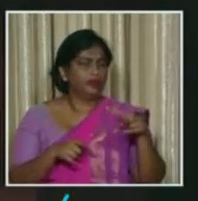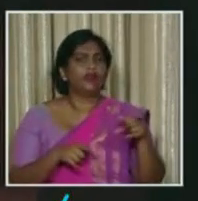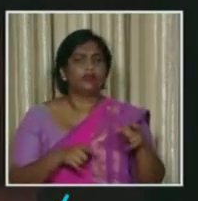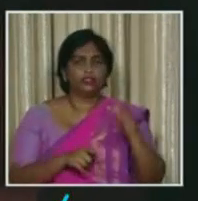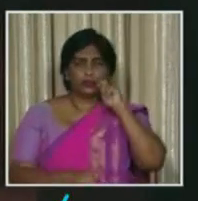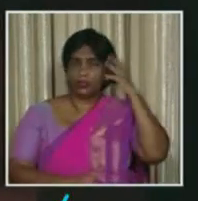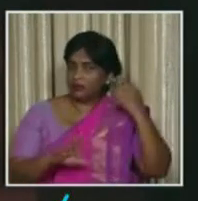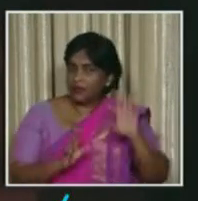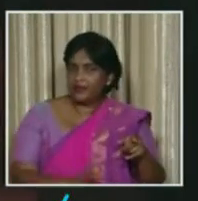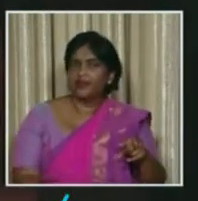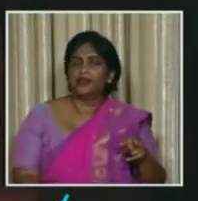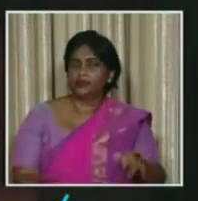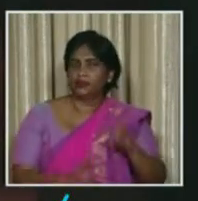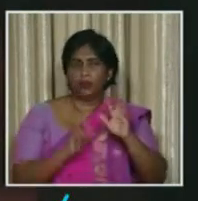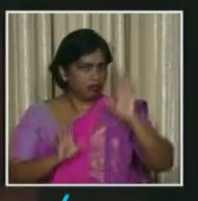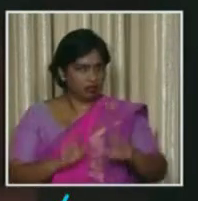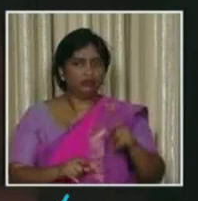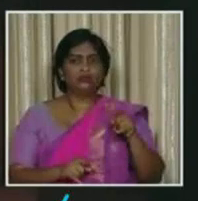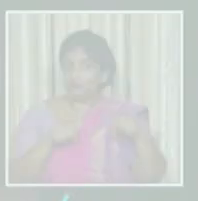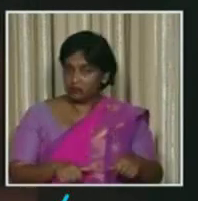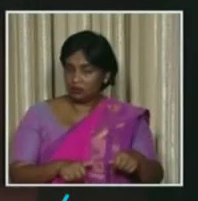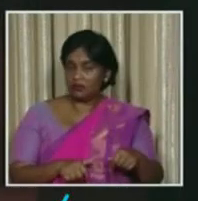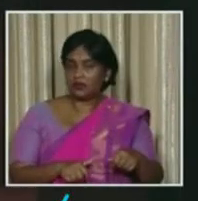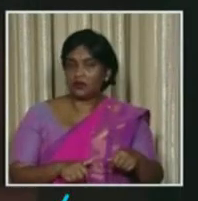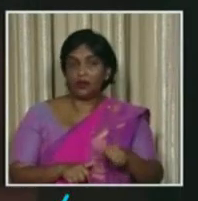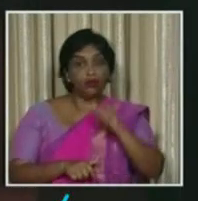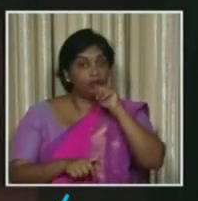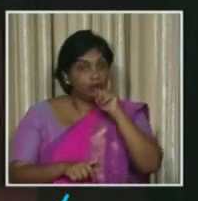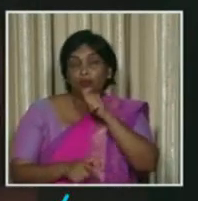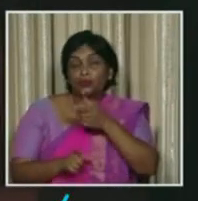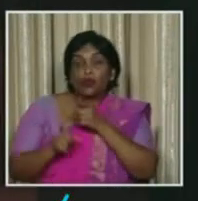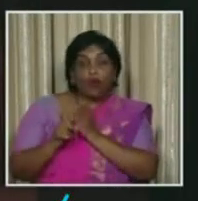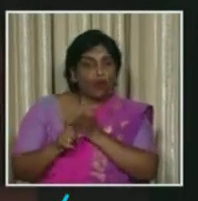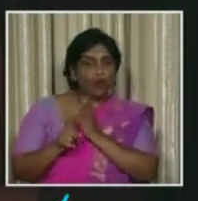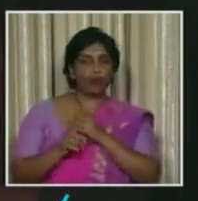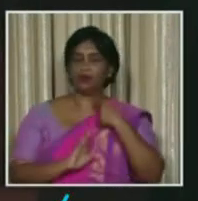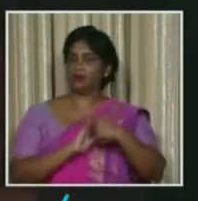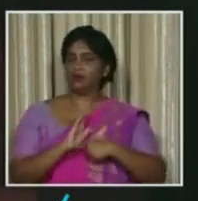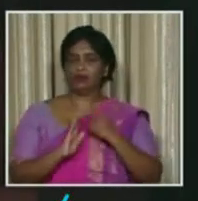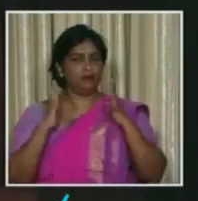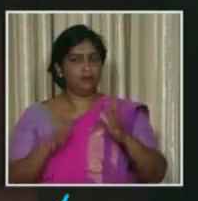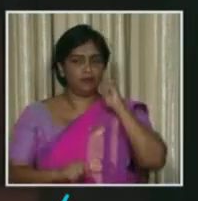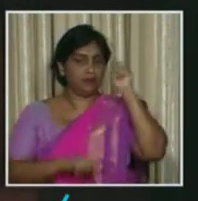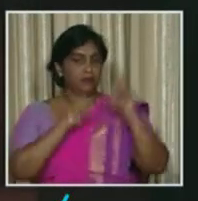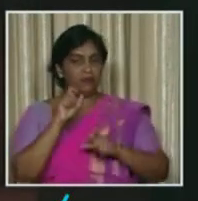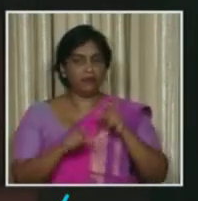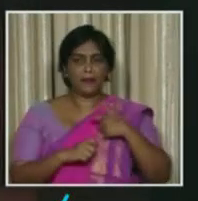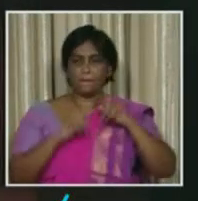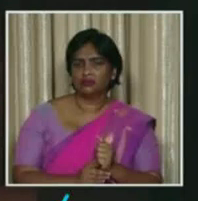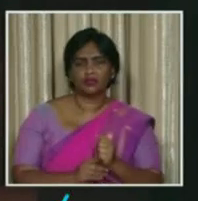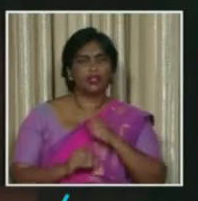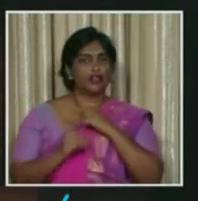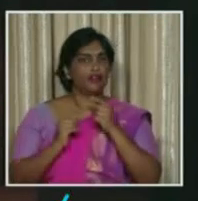මිනිස් ඝාතන සිද්ධ වෙලා, ව්‍යසන සිද්ධ වෙලා, අදටත් සත්‍ය යථාර්ථය රටේ අතිමහත් බහුතරයක් නොදන්න